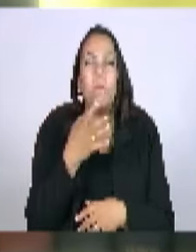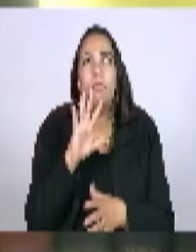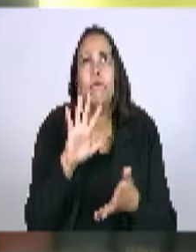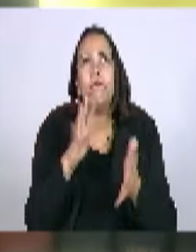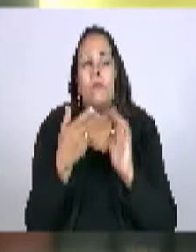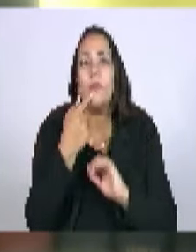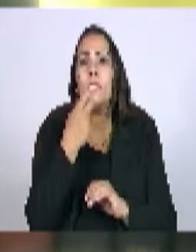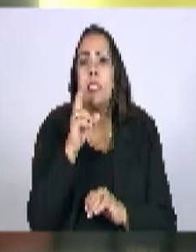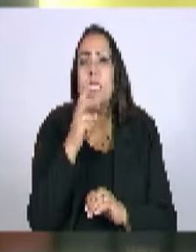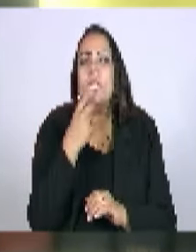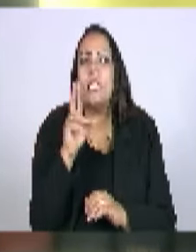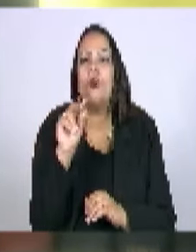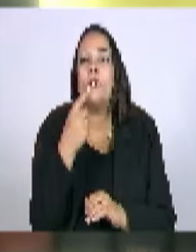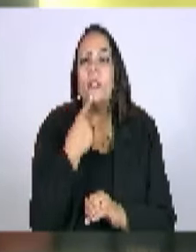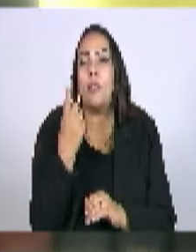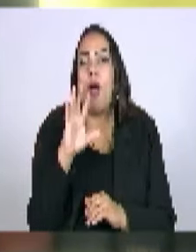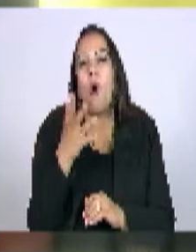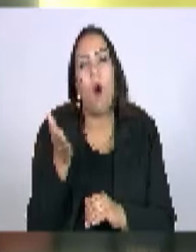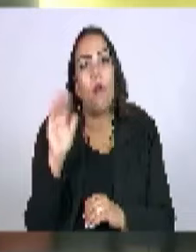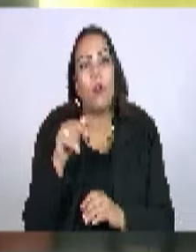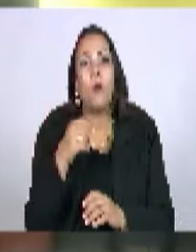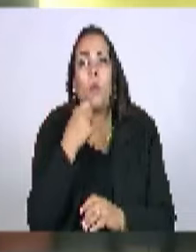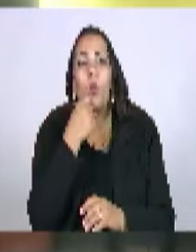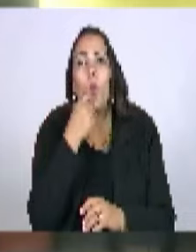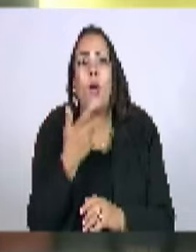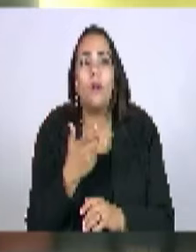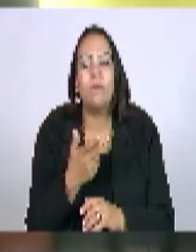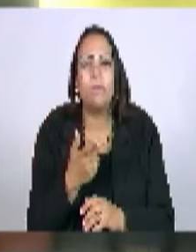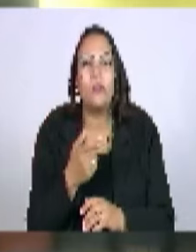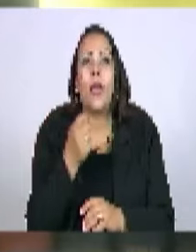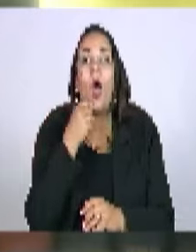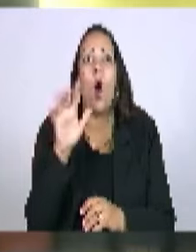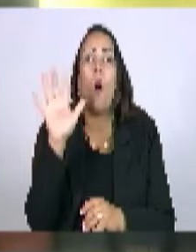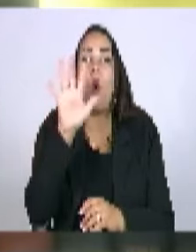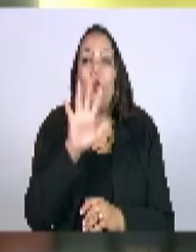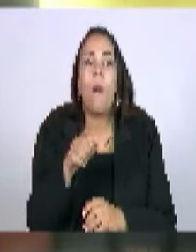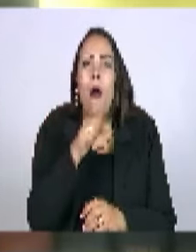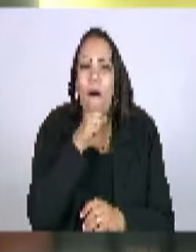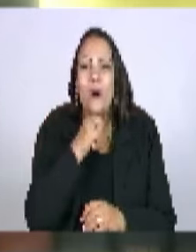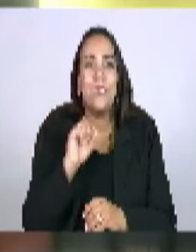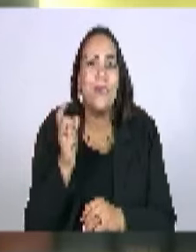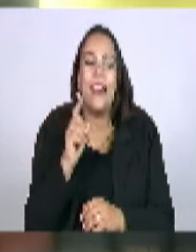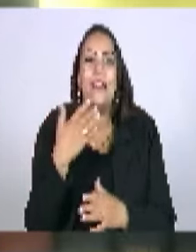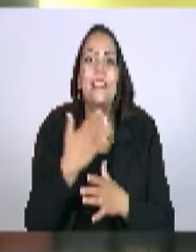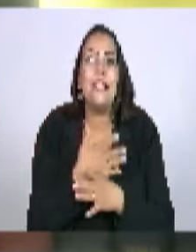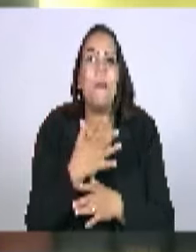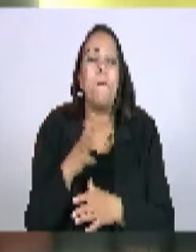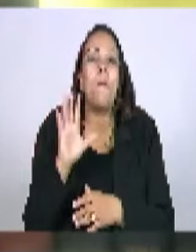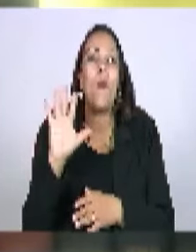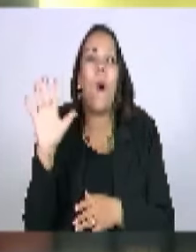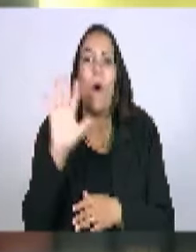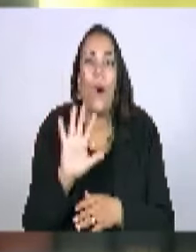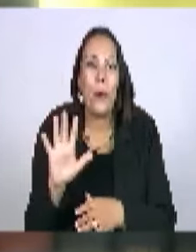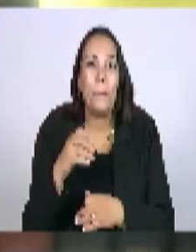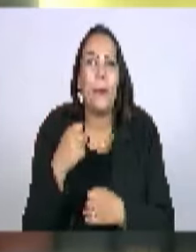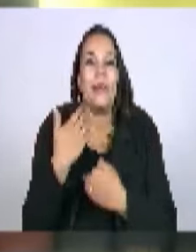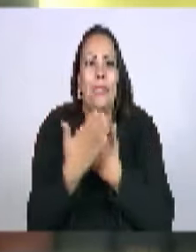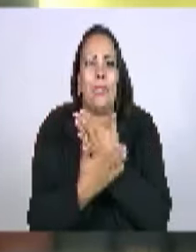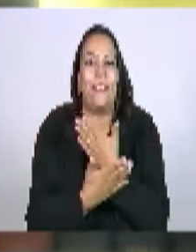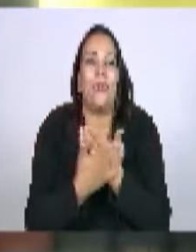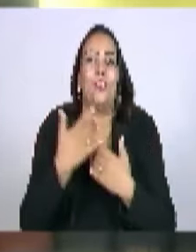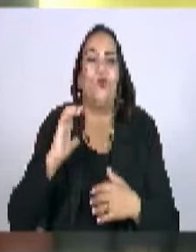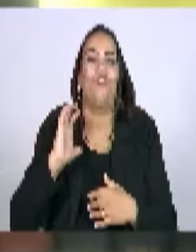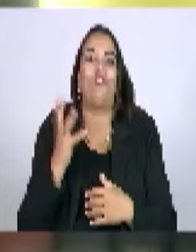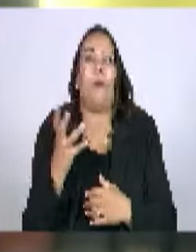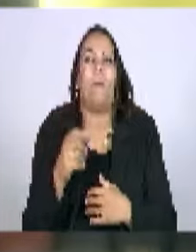سنه او اكثر ما بقيناش نقول عليها ان هي اوروبا العجوز يعني ان بقت اوروبا تجدد شبابها باوروبا